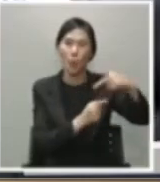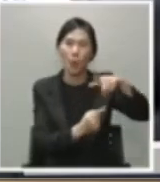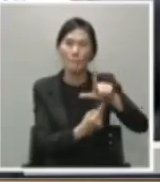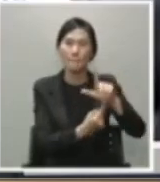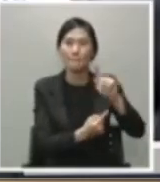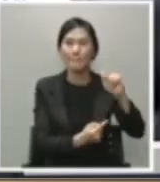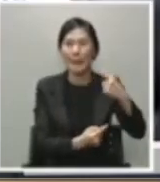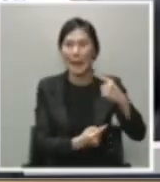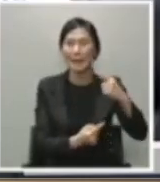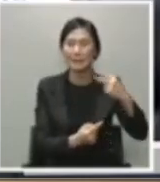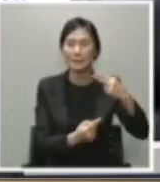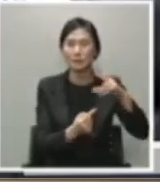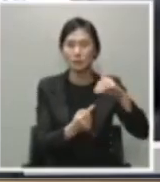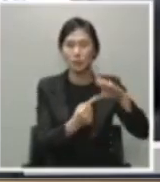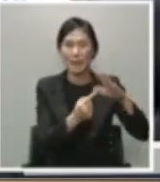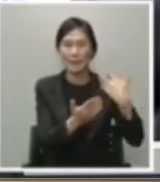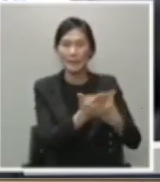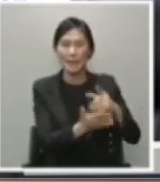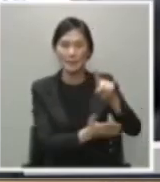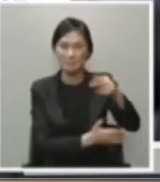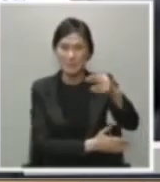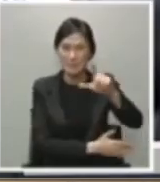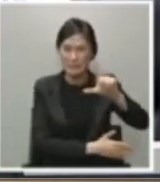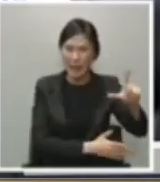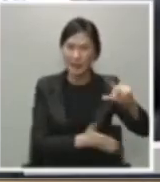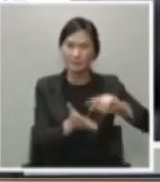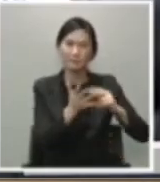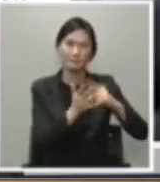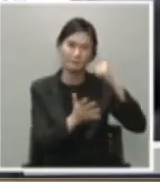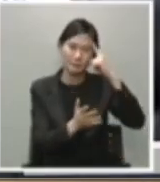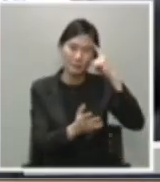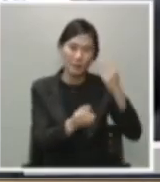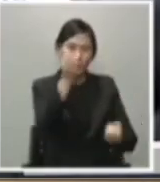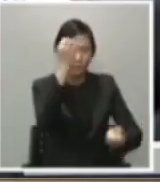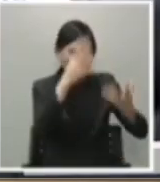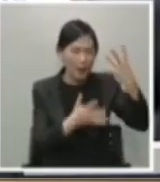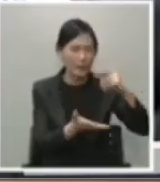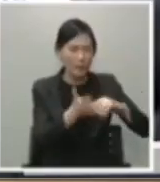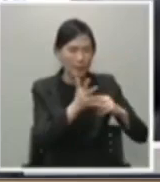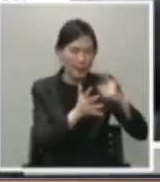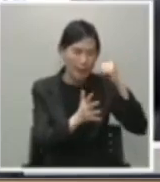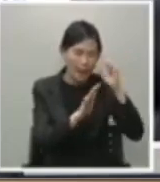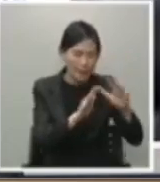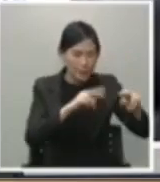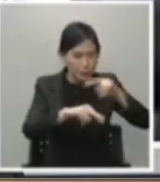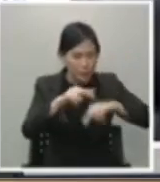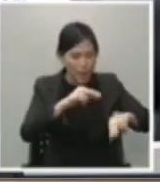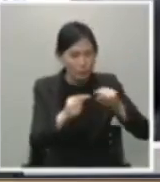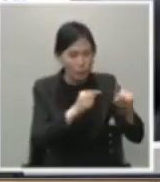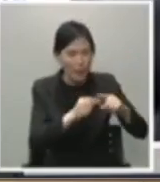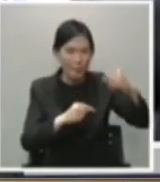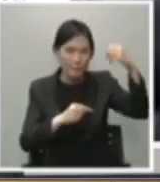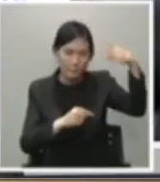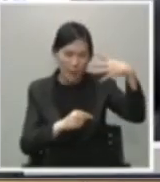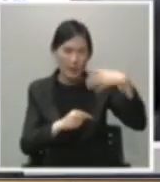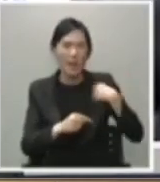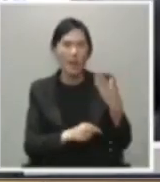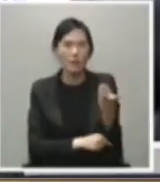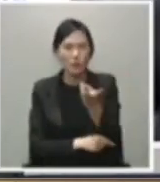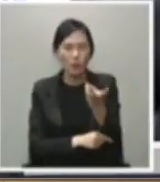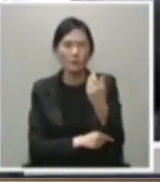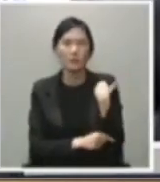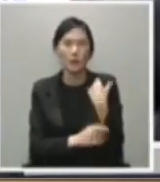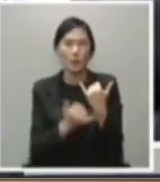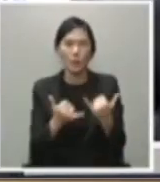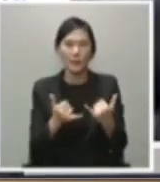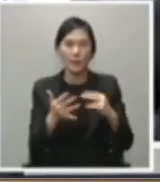ท่าน 10,000 ล้านอนุรักษ์พลังงานเพื่อจะลดการใช้ไฟฟ้านะครับวันนี้